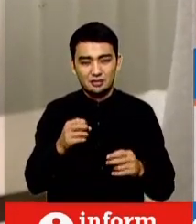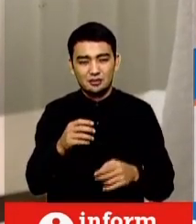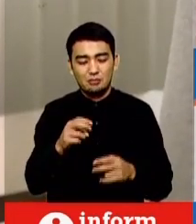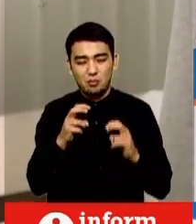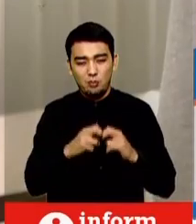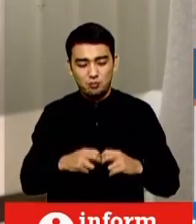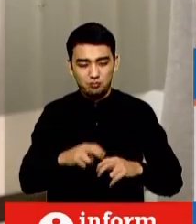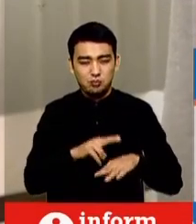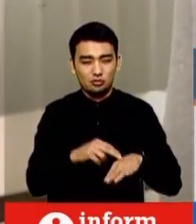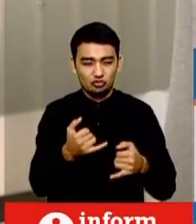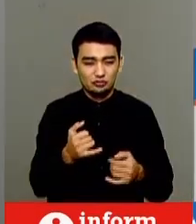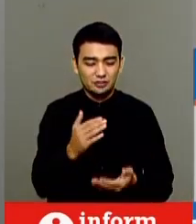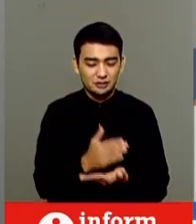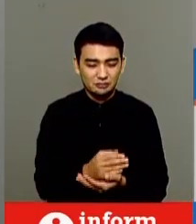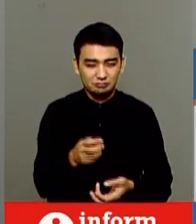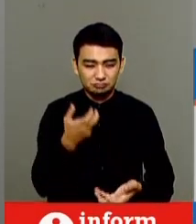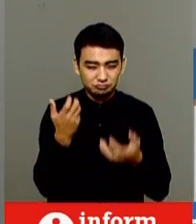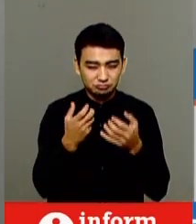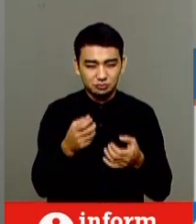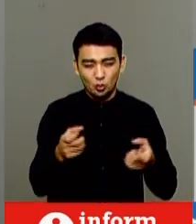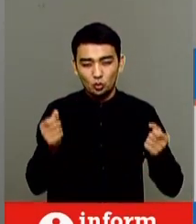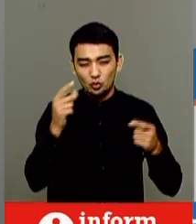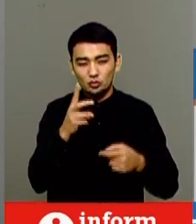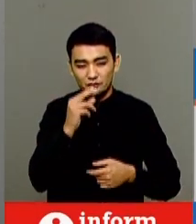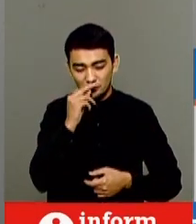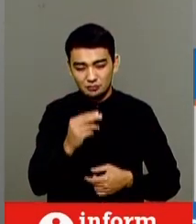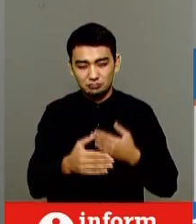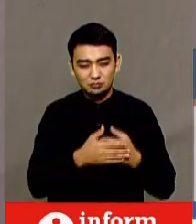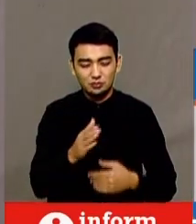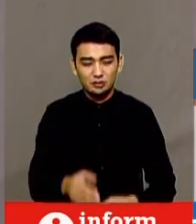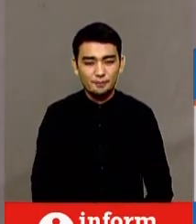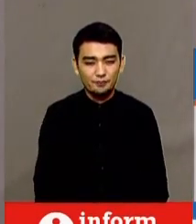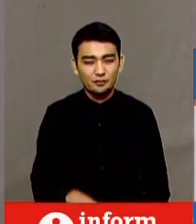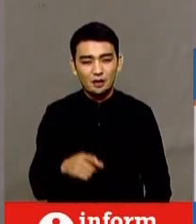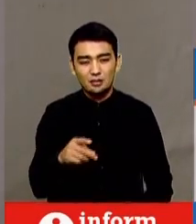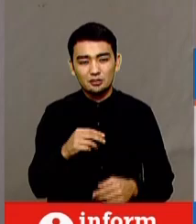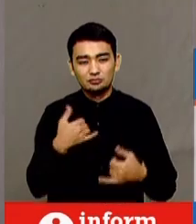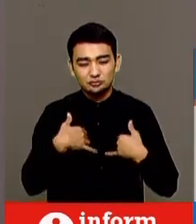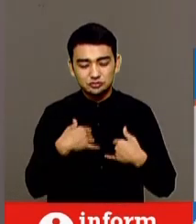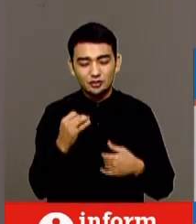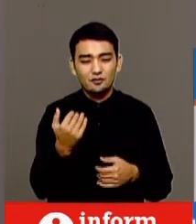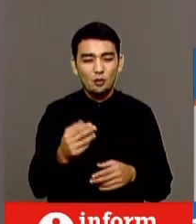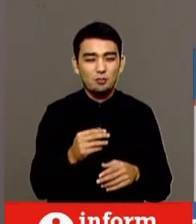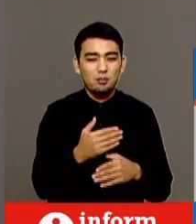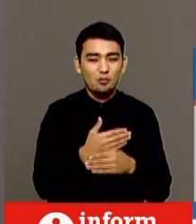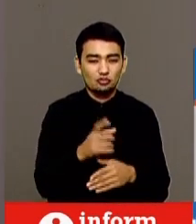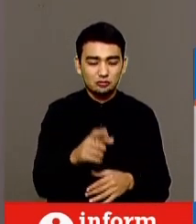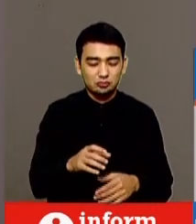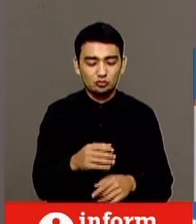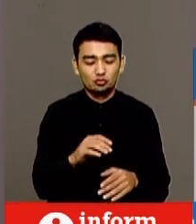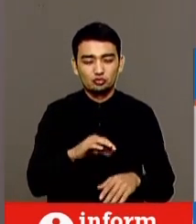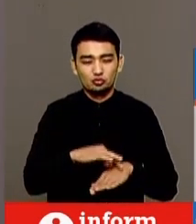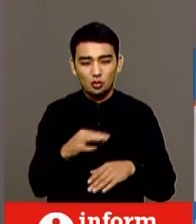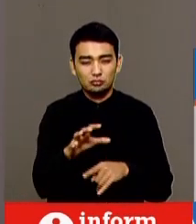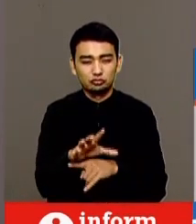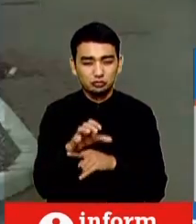Соның нәтижесін күтеміз. Осы жайтқа жол берген балабақша басшысы тәрбиеші мен оның көмекшісі қатан сөгіс салыпты, бірақ Айнұр Мұхтарова бұл